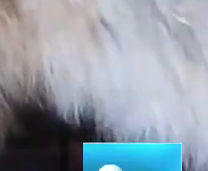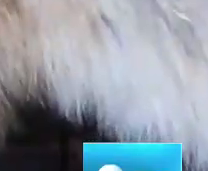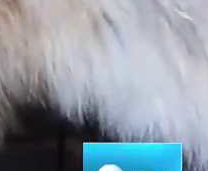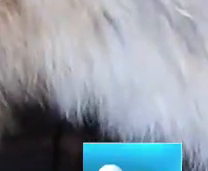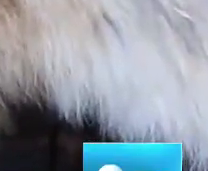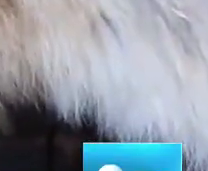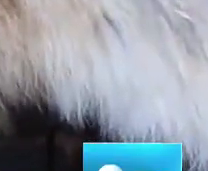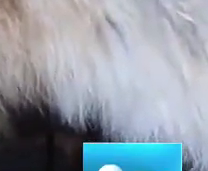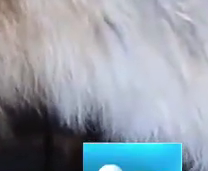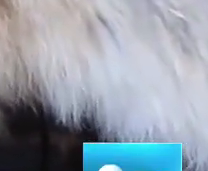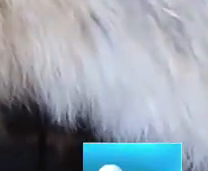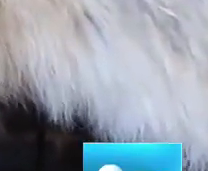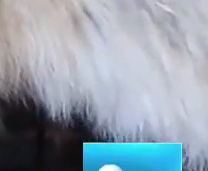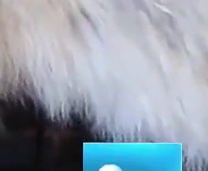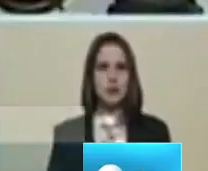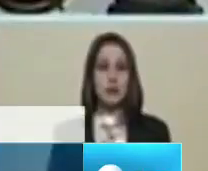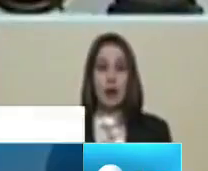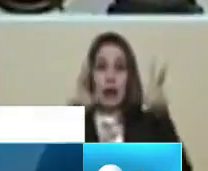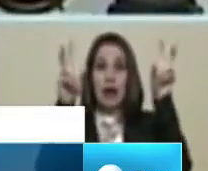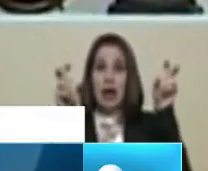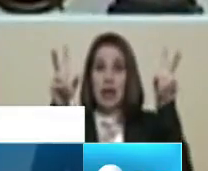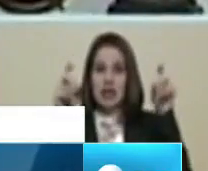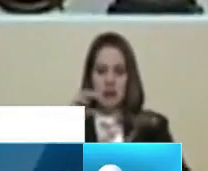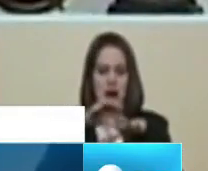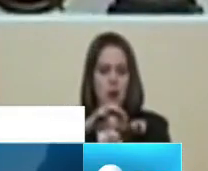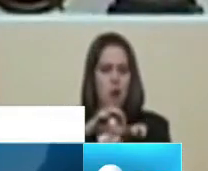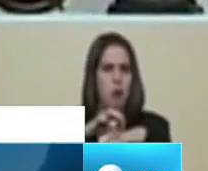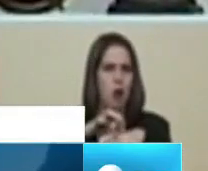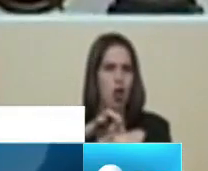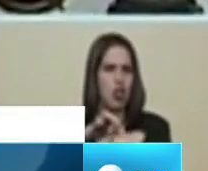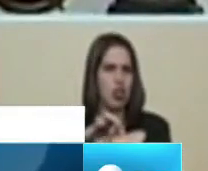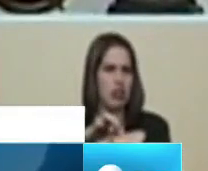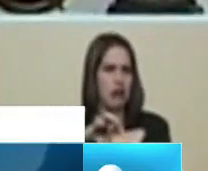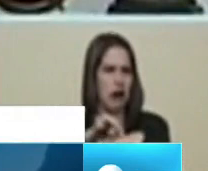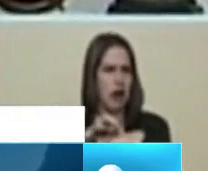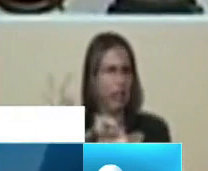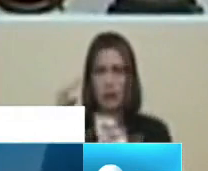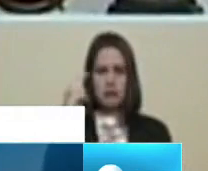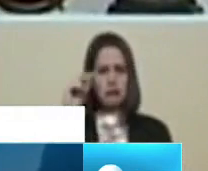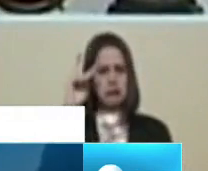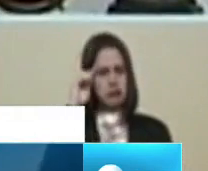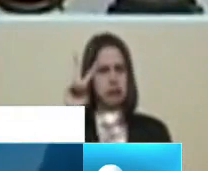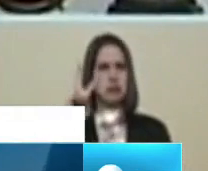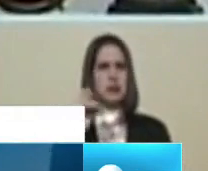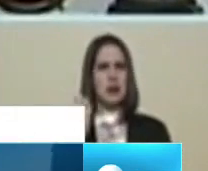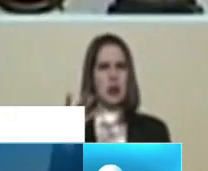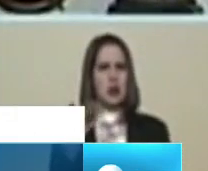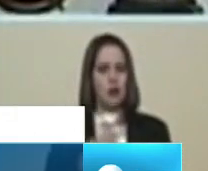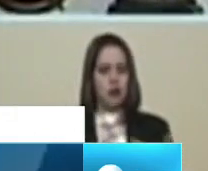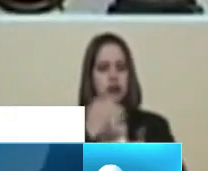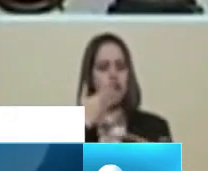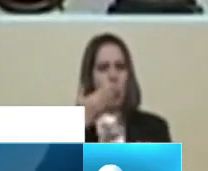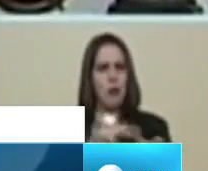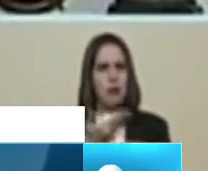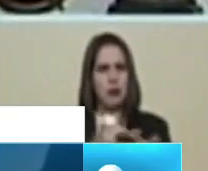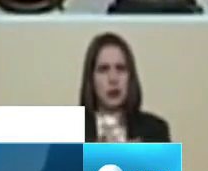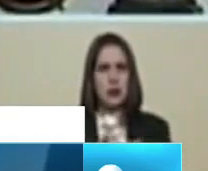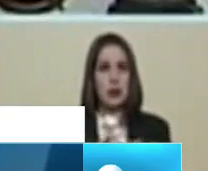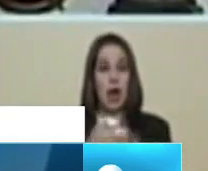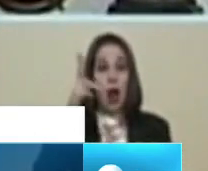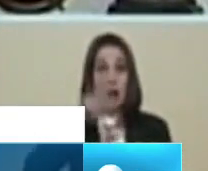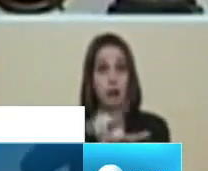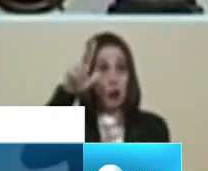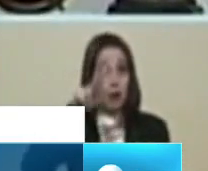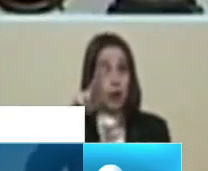단백질을 섭취하자는 겁니다. Para el tema de la proteína animal, que es un tema tan importante, ¿verdad? Se le planteó en el equipo. Y se